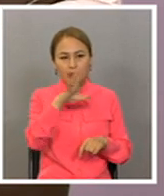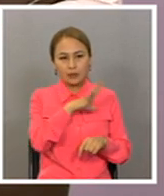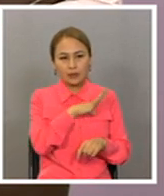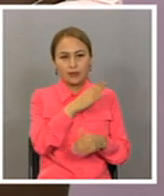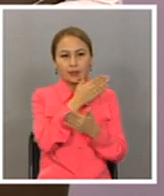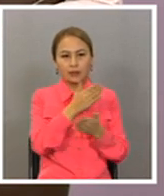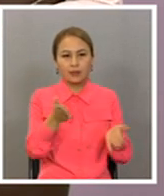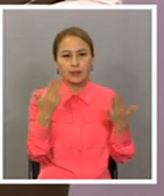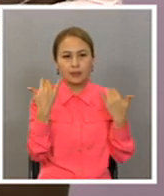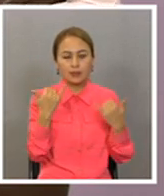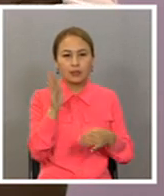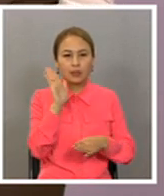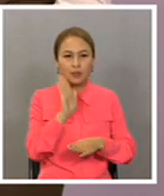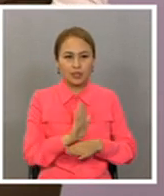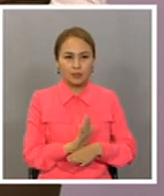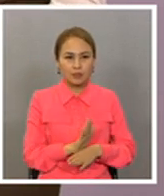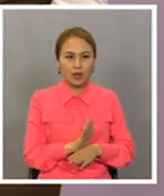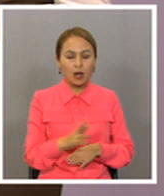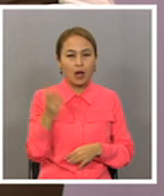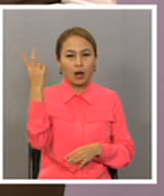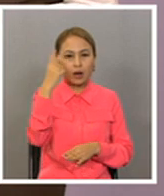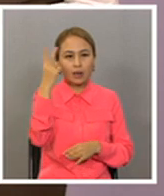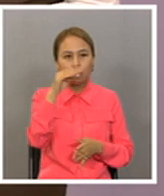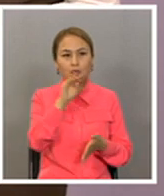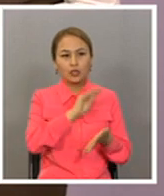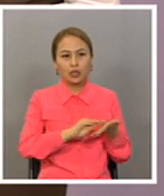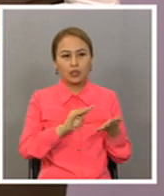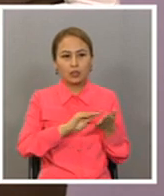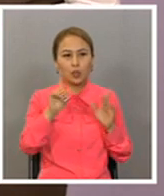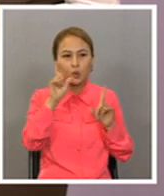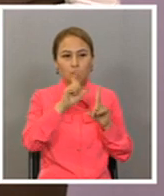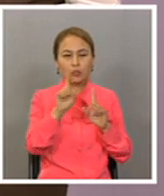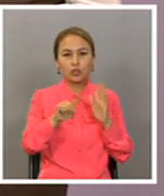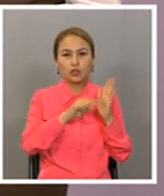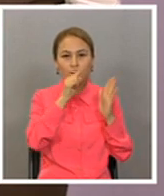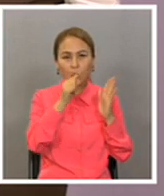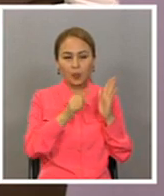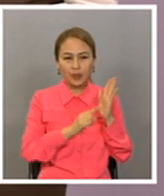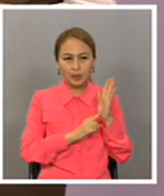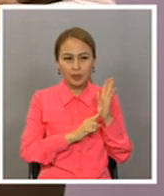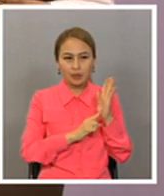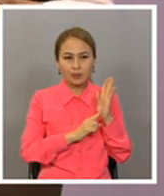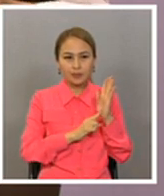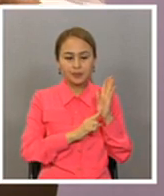sendergä tapsırma. Karamen jazılgan sözlerge sıraq koyamız.